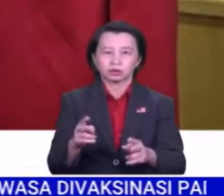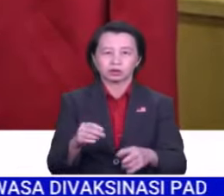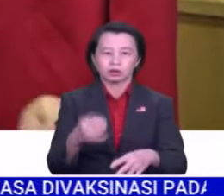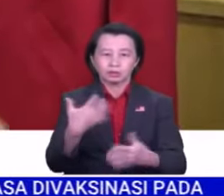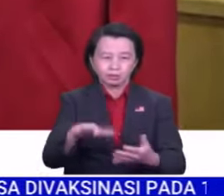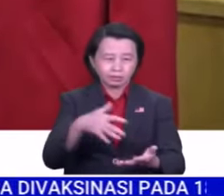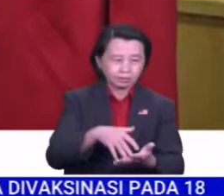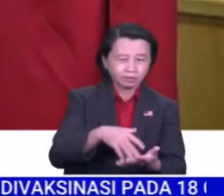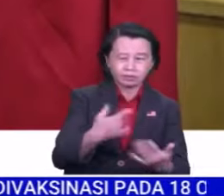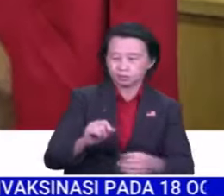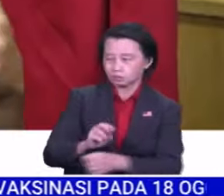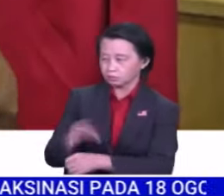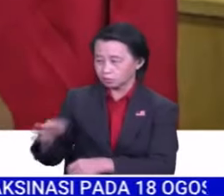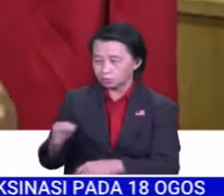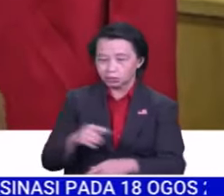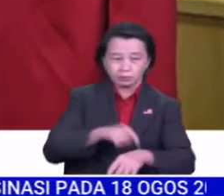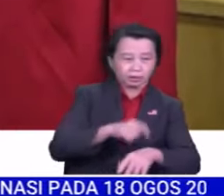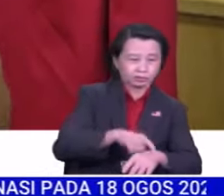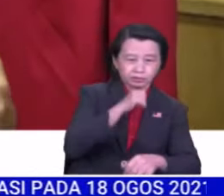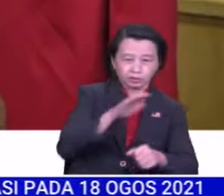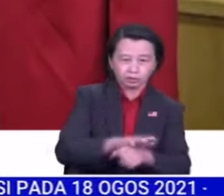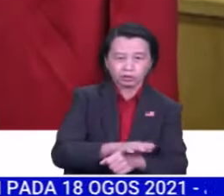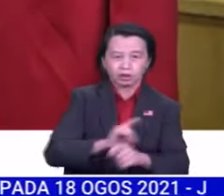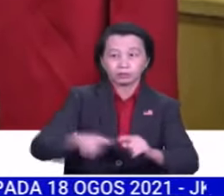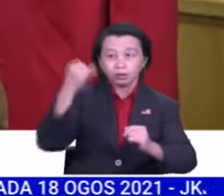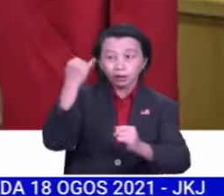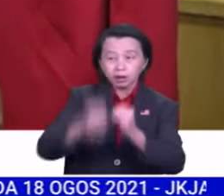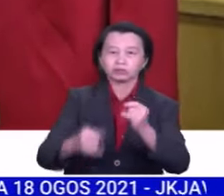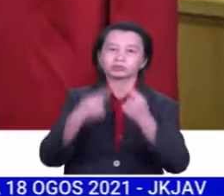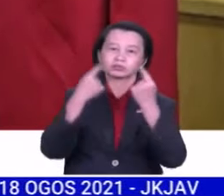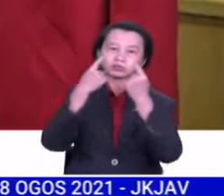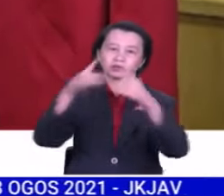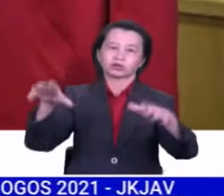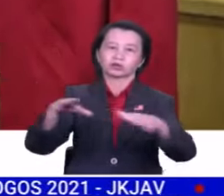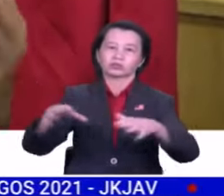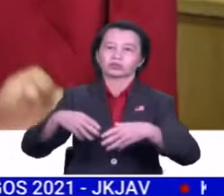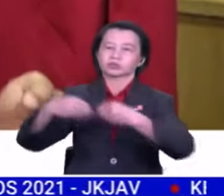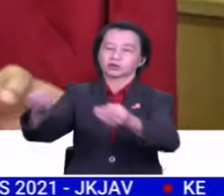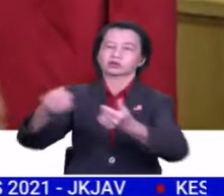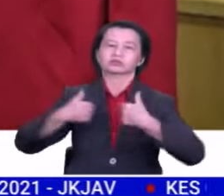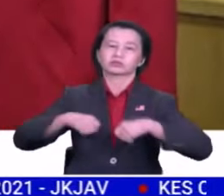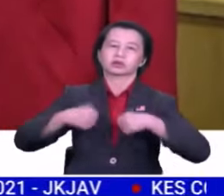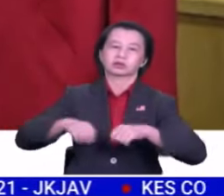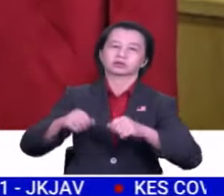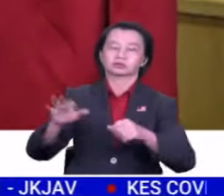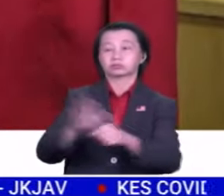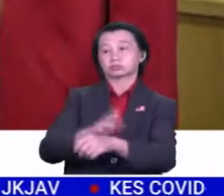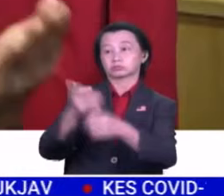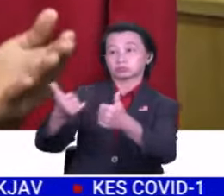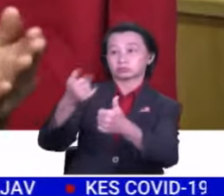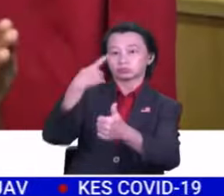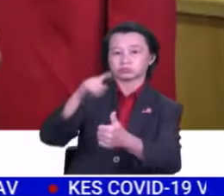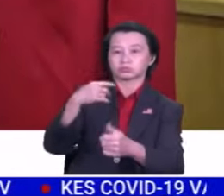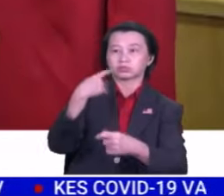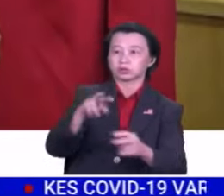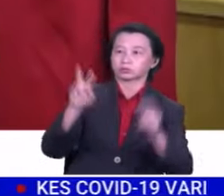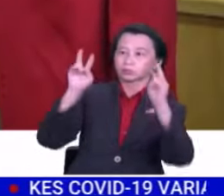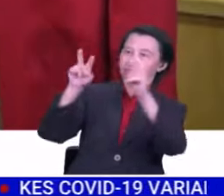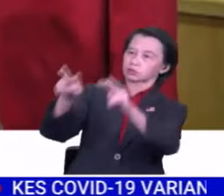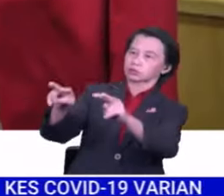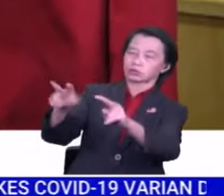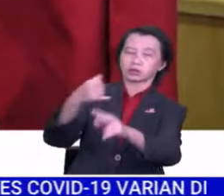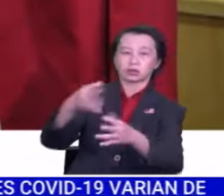kekurangan, pandemik dan sebagainya, tapi kami dapat menghasilkan sesuatu yang memberi impak besar kepada siapa yang melihat dan